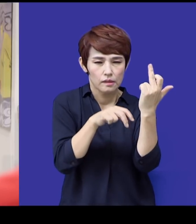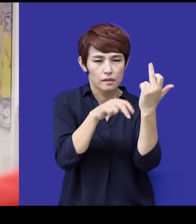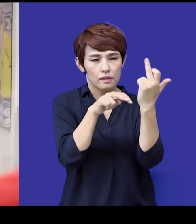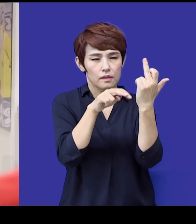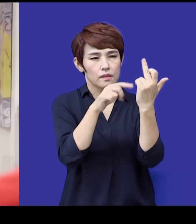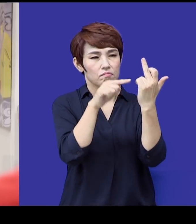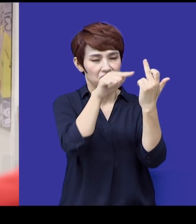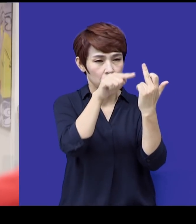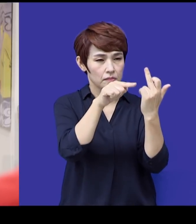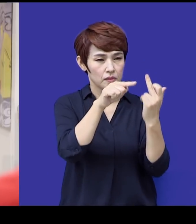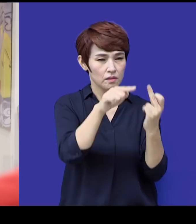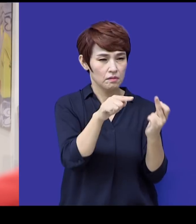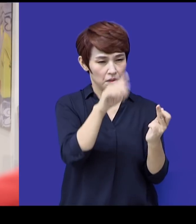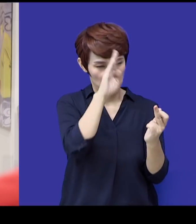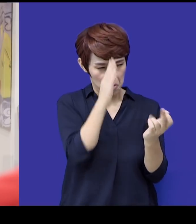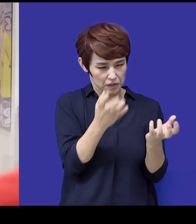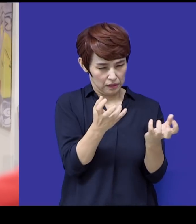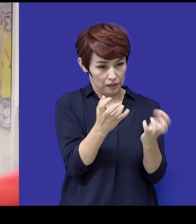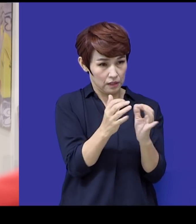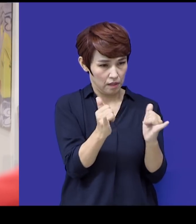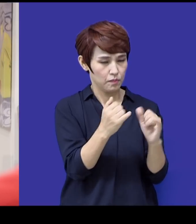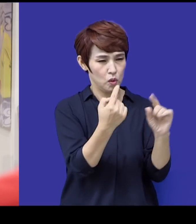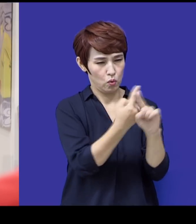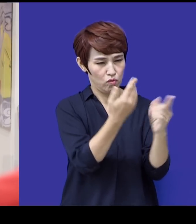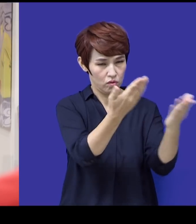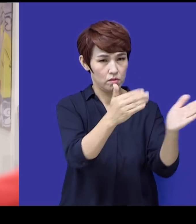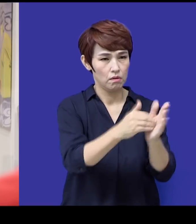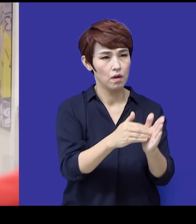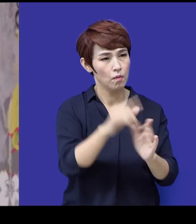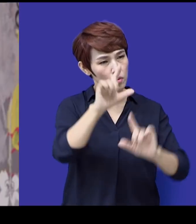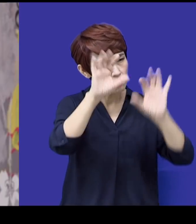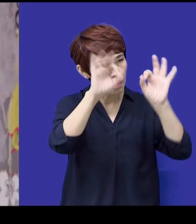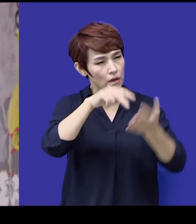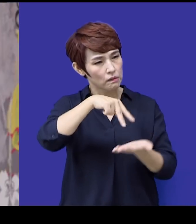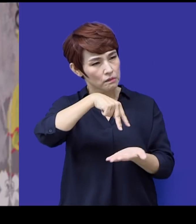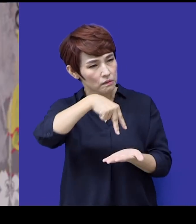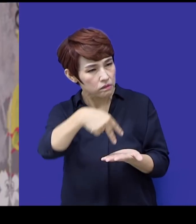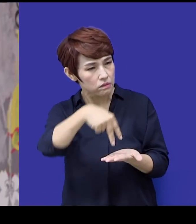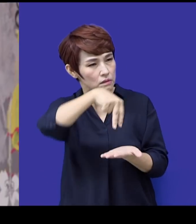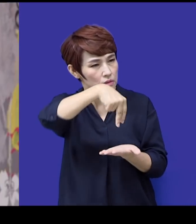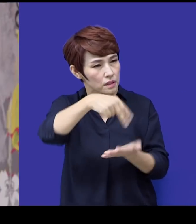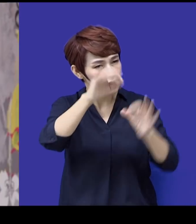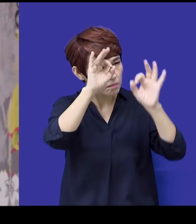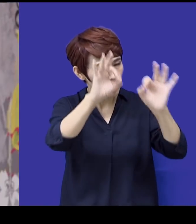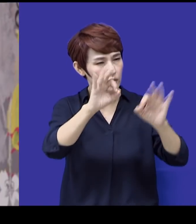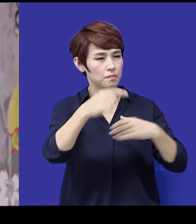이렇게 하는 걸 보면은 굉장히 마음이 아프더라고요. 이제 그런 것들이 좀 있고